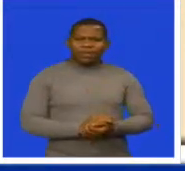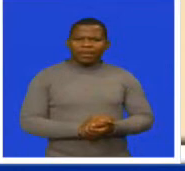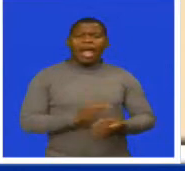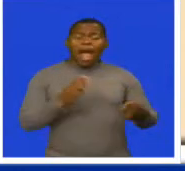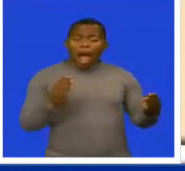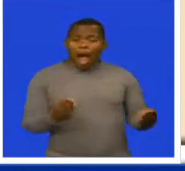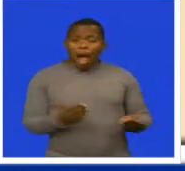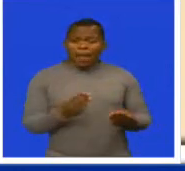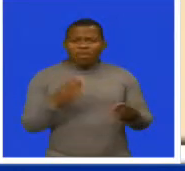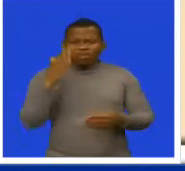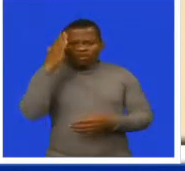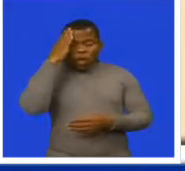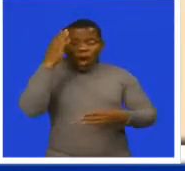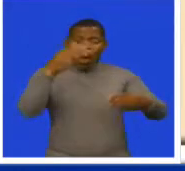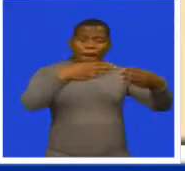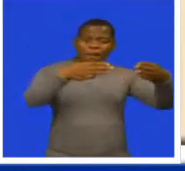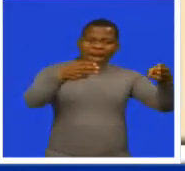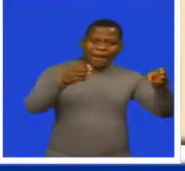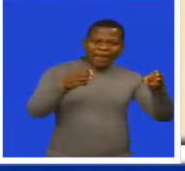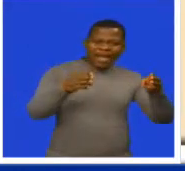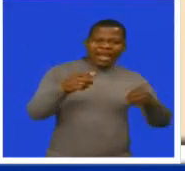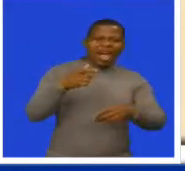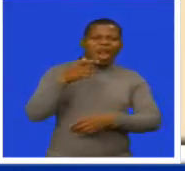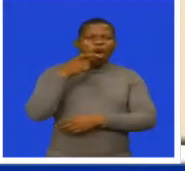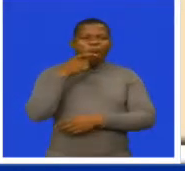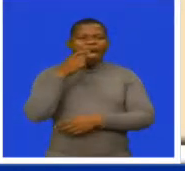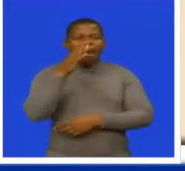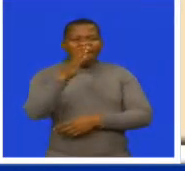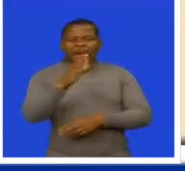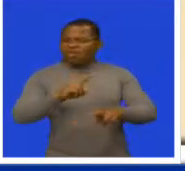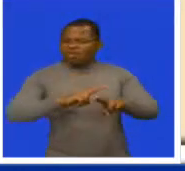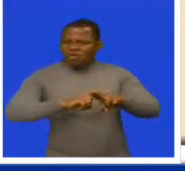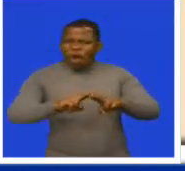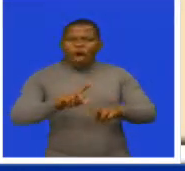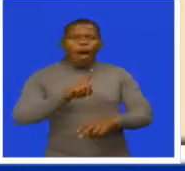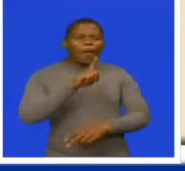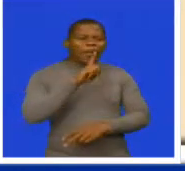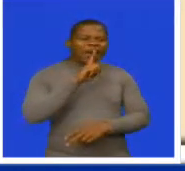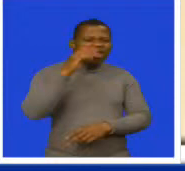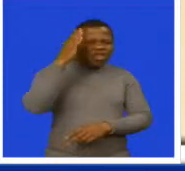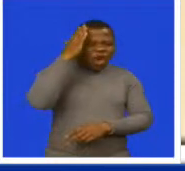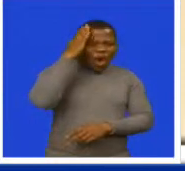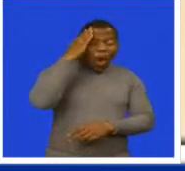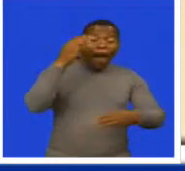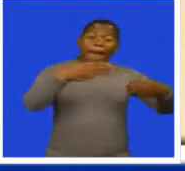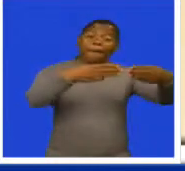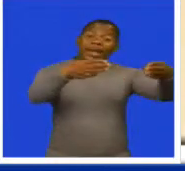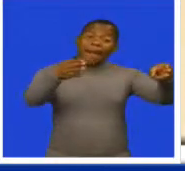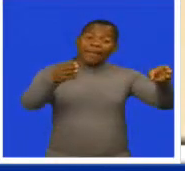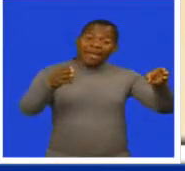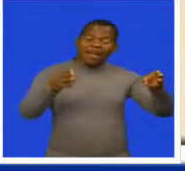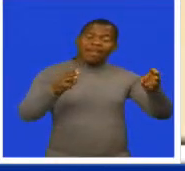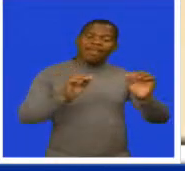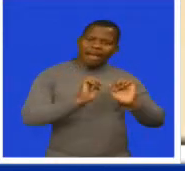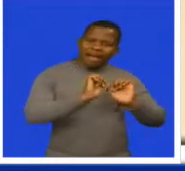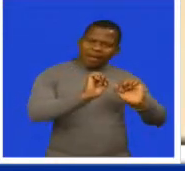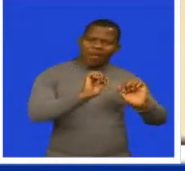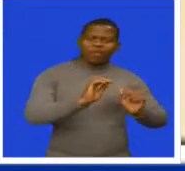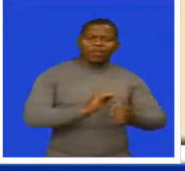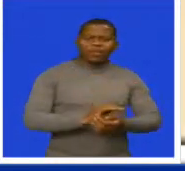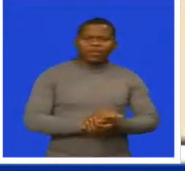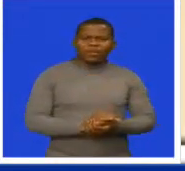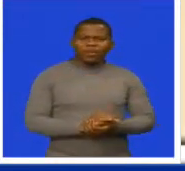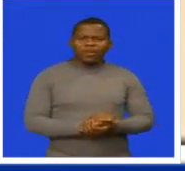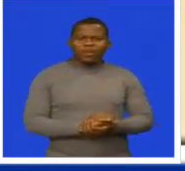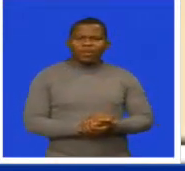ke sitokucecesha donat 70 ukuthi tibe nale professionalism phinze kube nale teamwork kakhulu kubambisana naleminye imkhakha